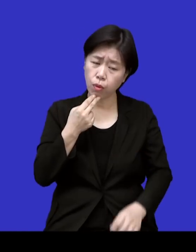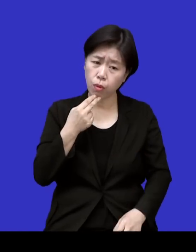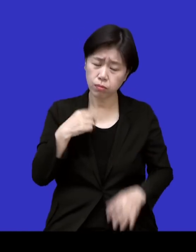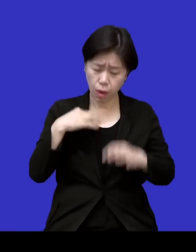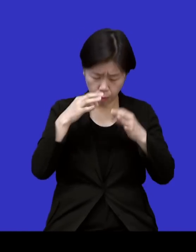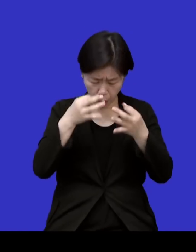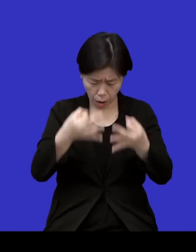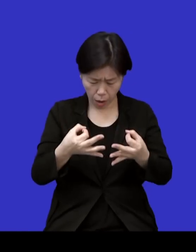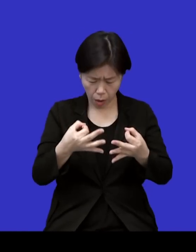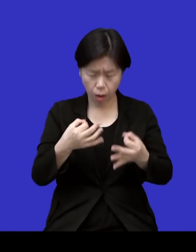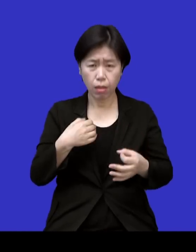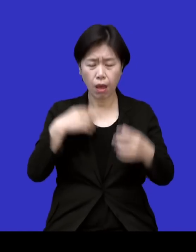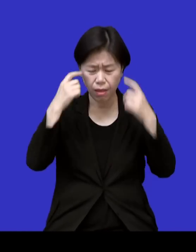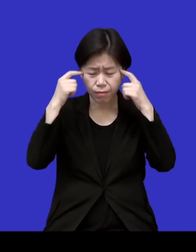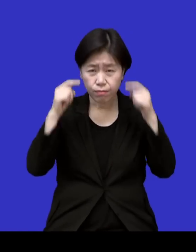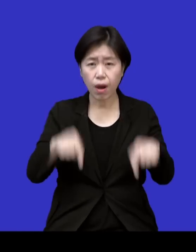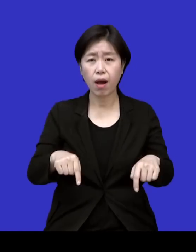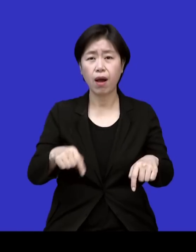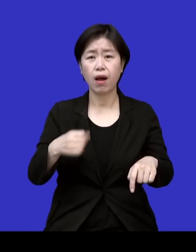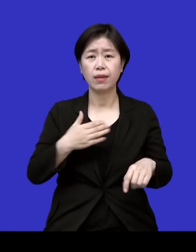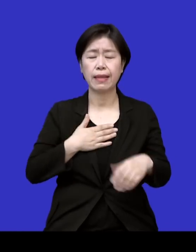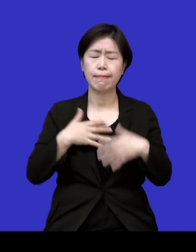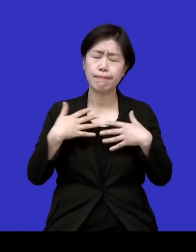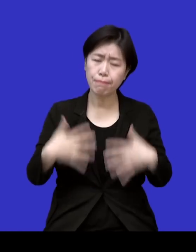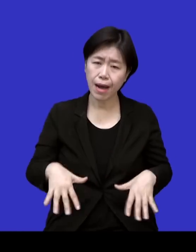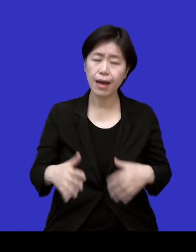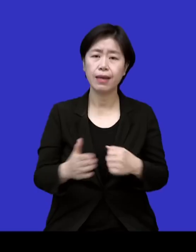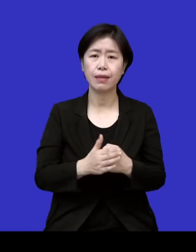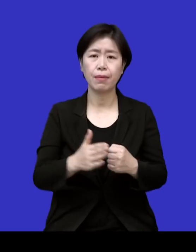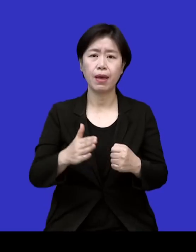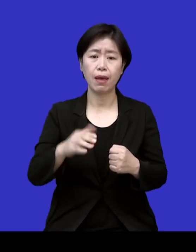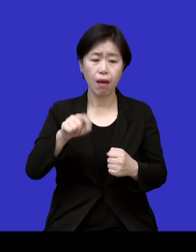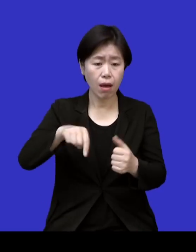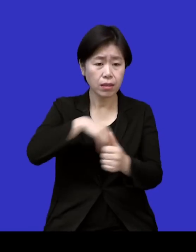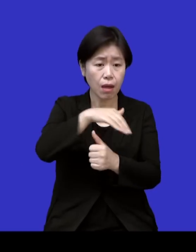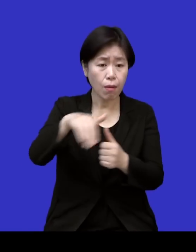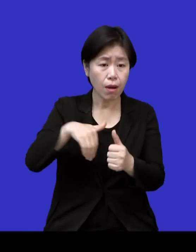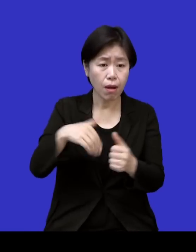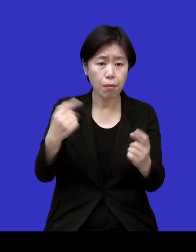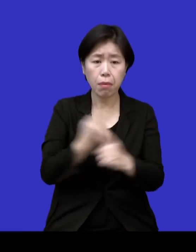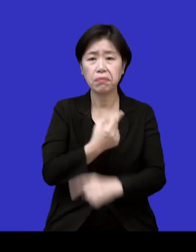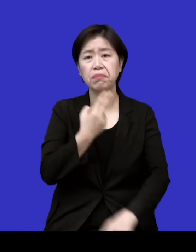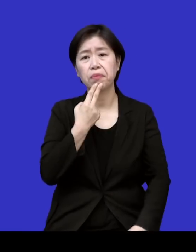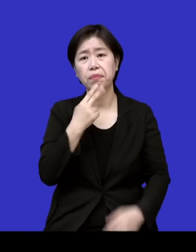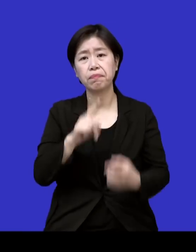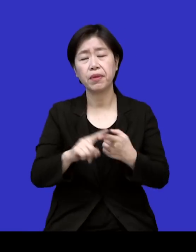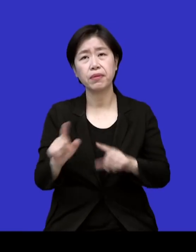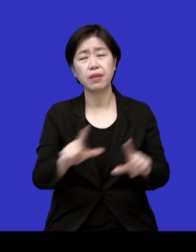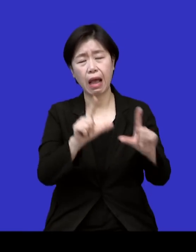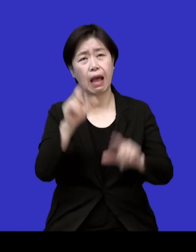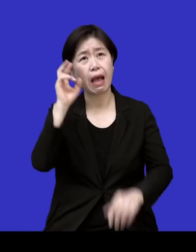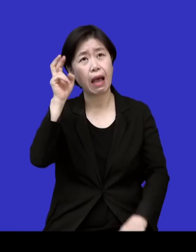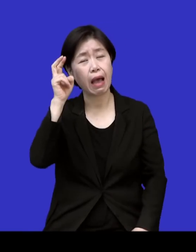내가 너무 약해서 내가 이런 상황들을 그냥 이러고 있는 내가 되게 못난 사람